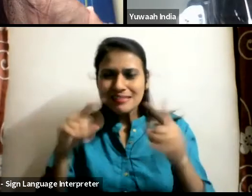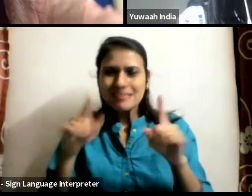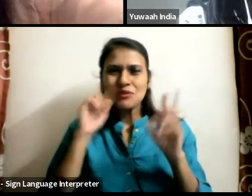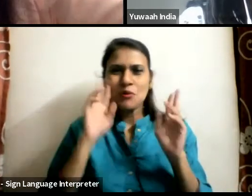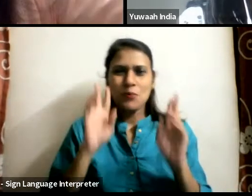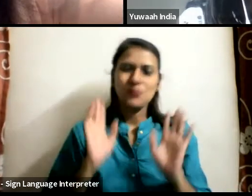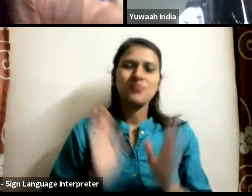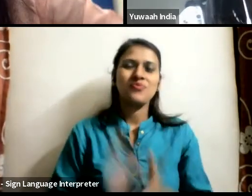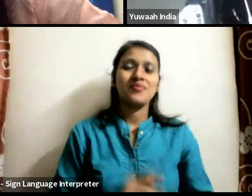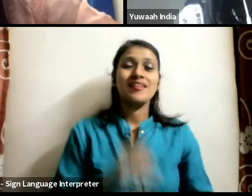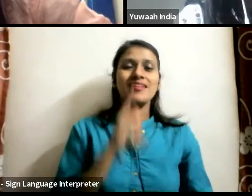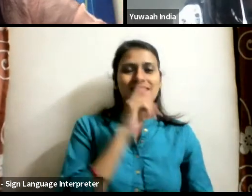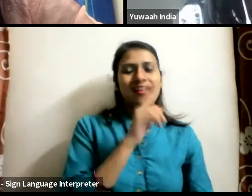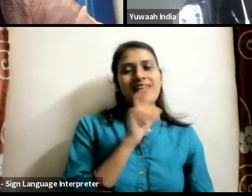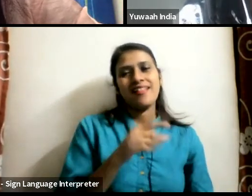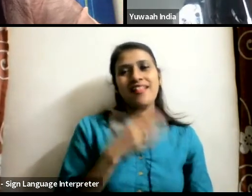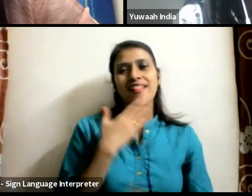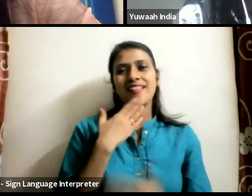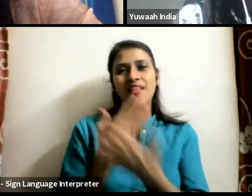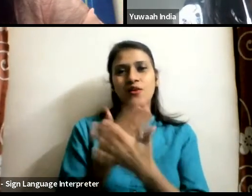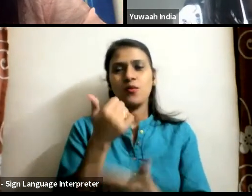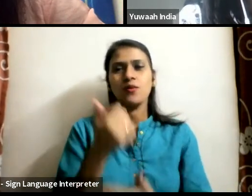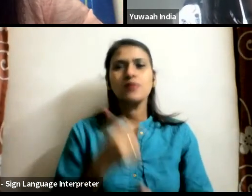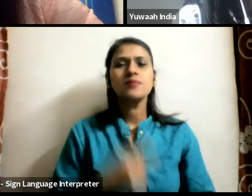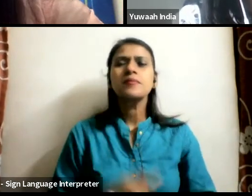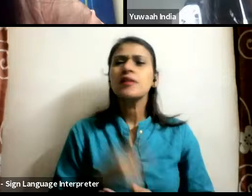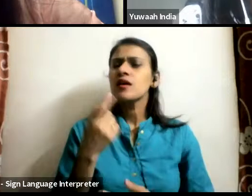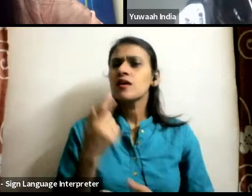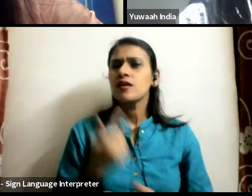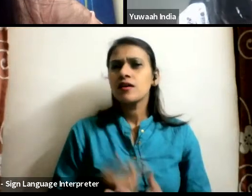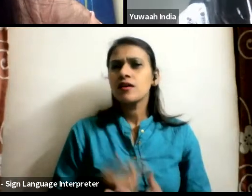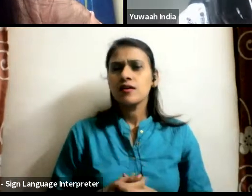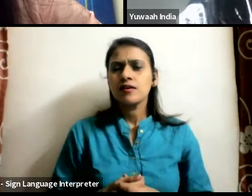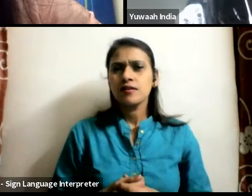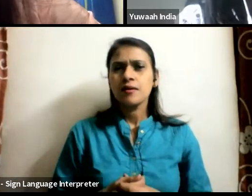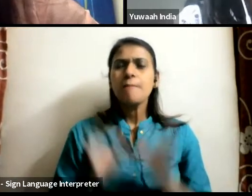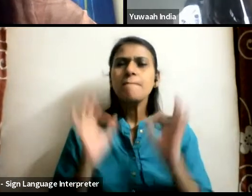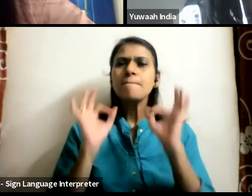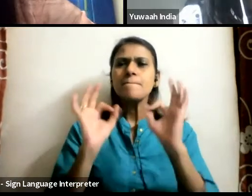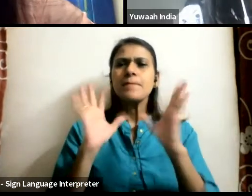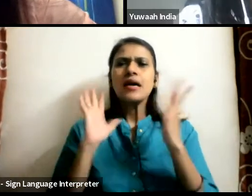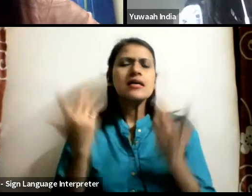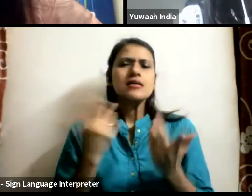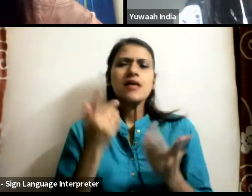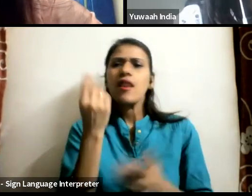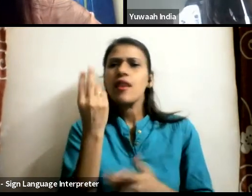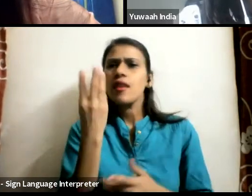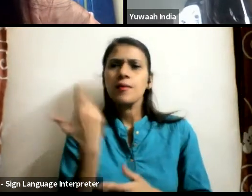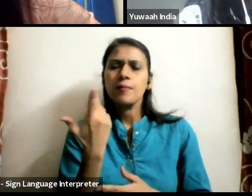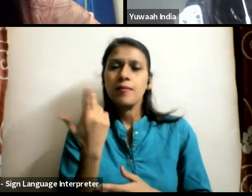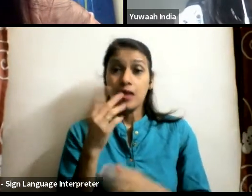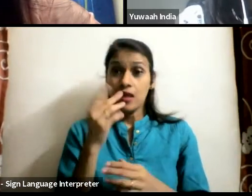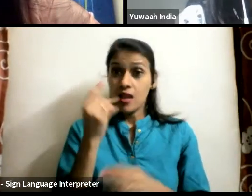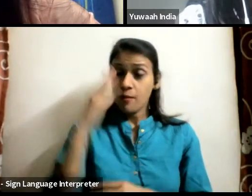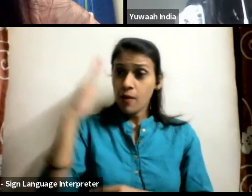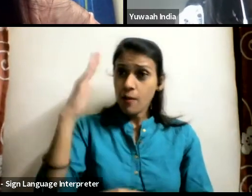यू सो मच. और रेंजेस क्या है, मतलब हेल्थी रेंज क्या है और कहाँ हमें अब सावधानी